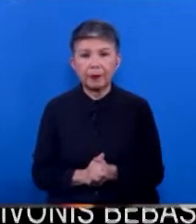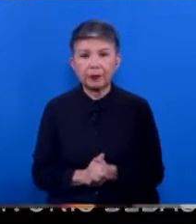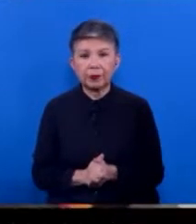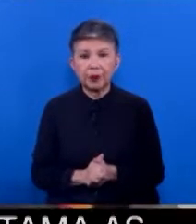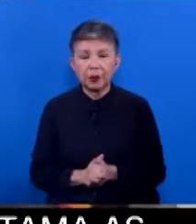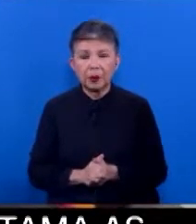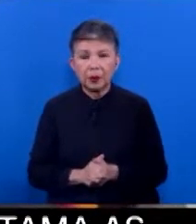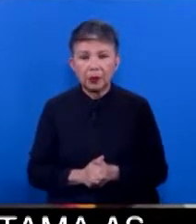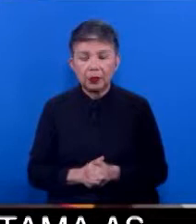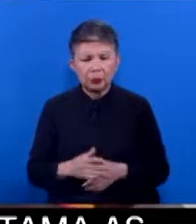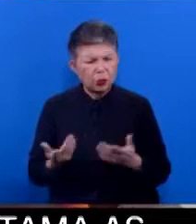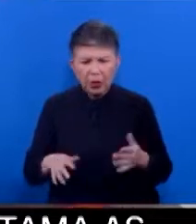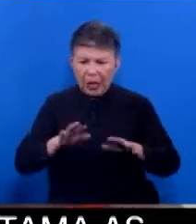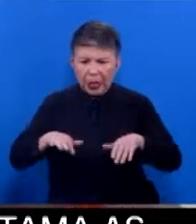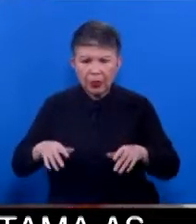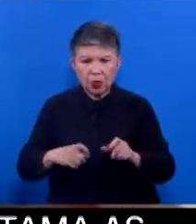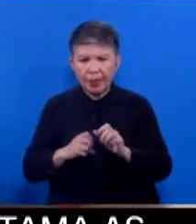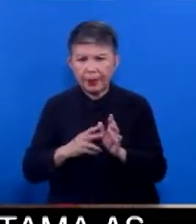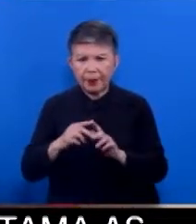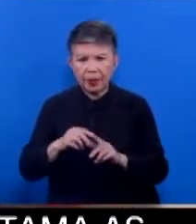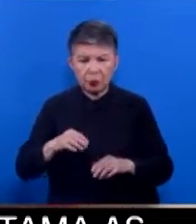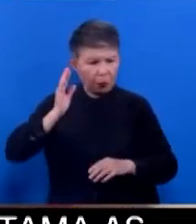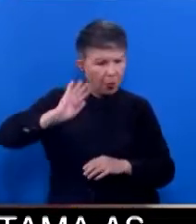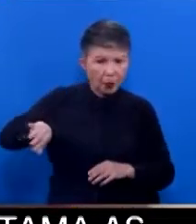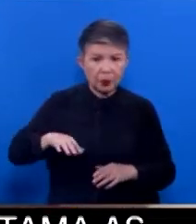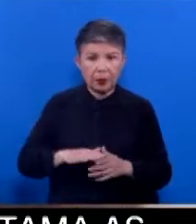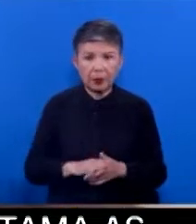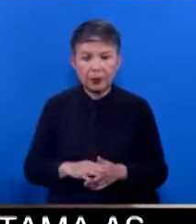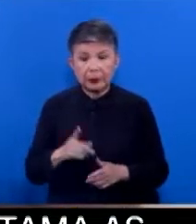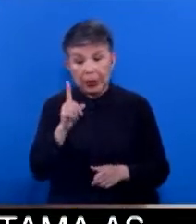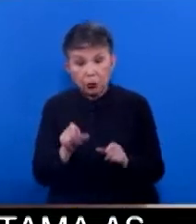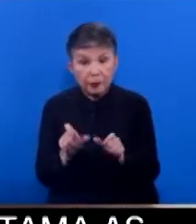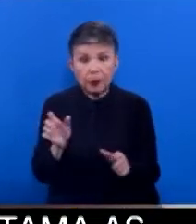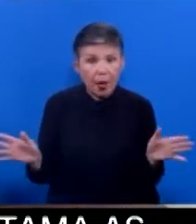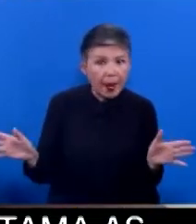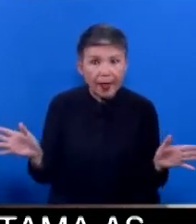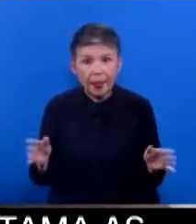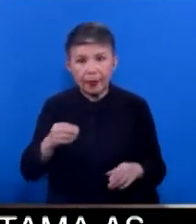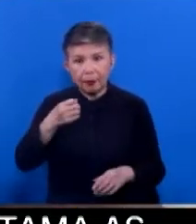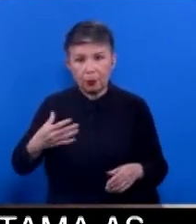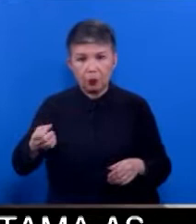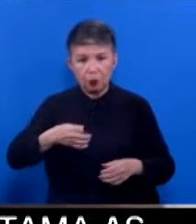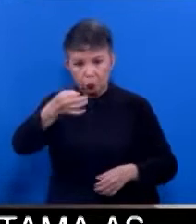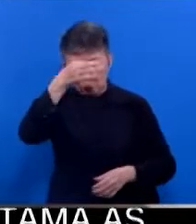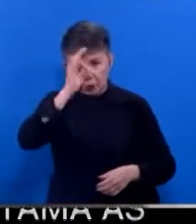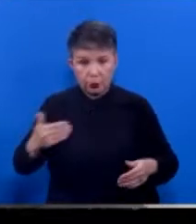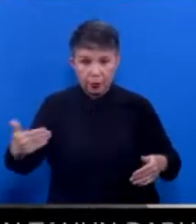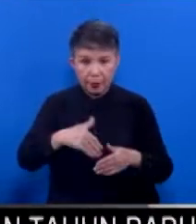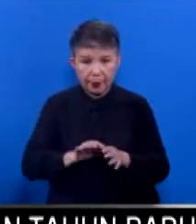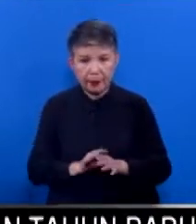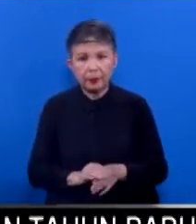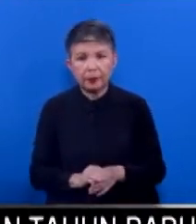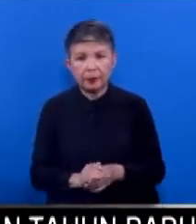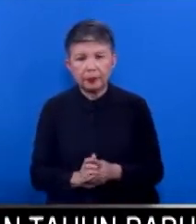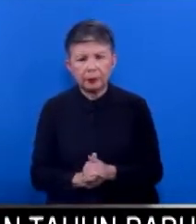itu dia tidak mau terima atau bagaimana, datanglah temannya satu dihalang-halangi ya sudah jalan. Tapi karena mungkin teman ini